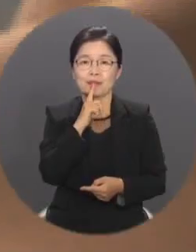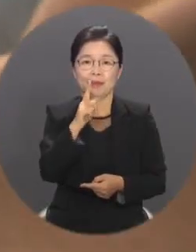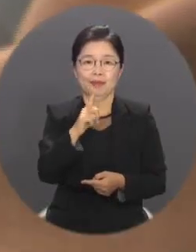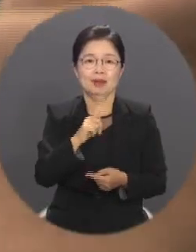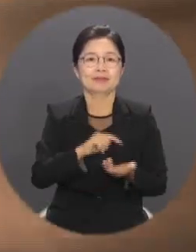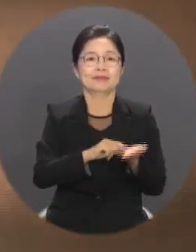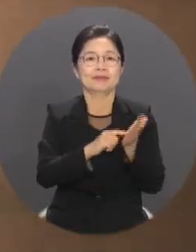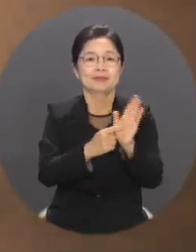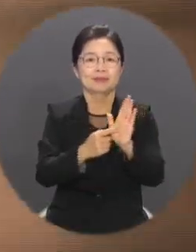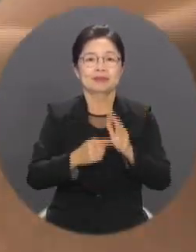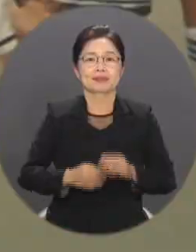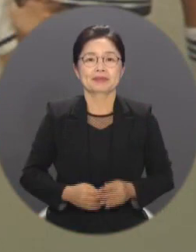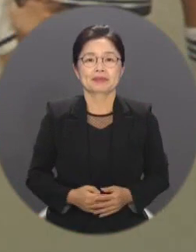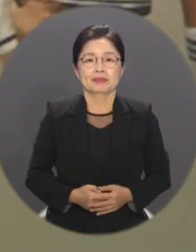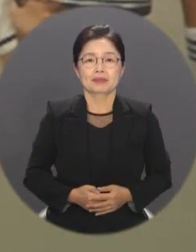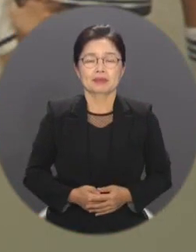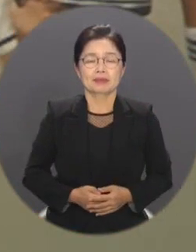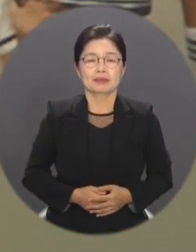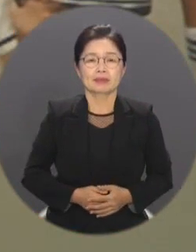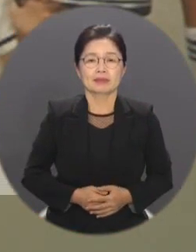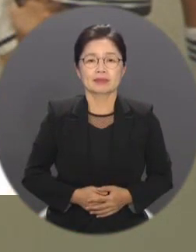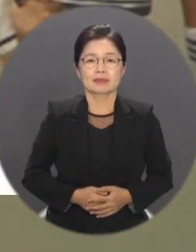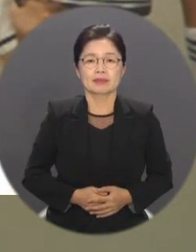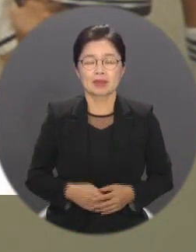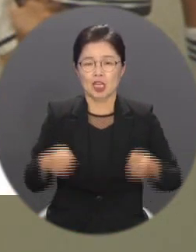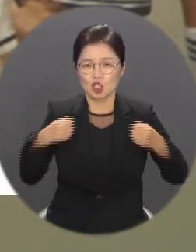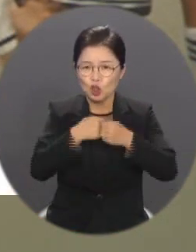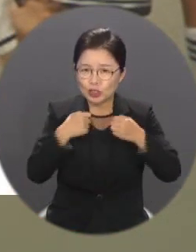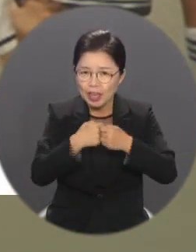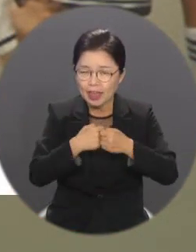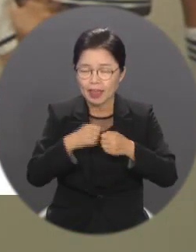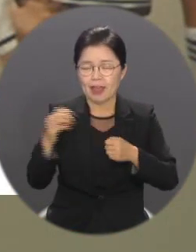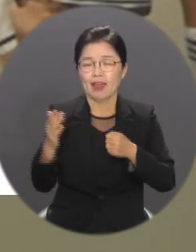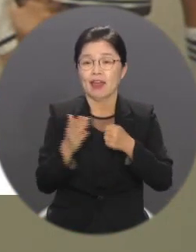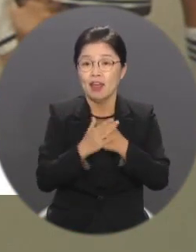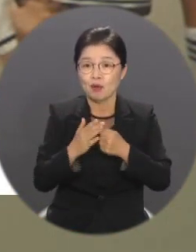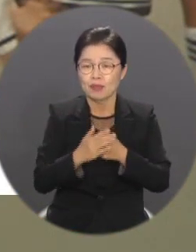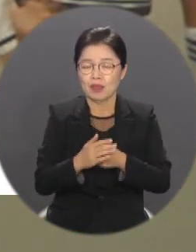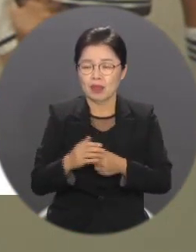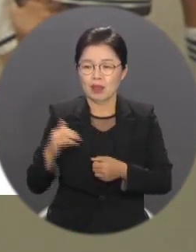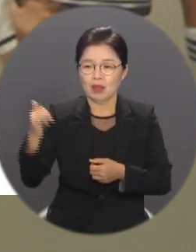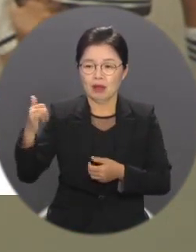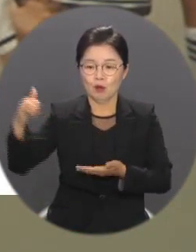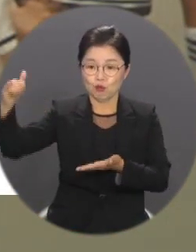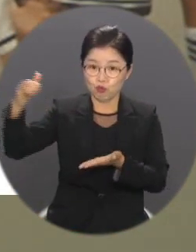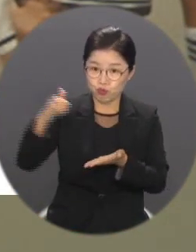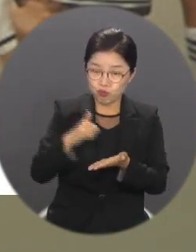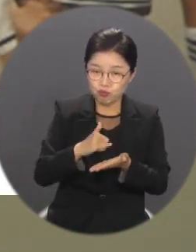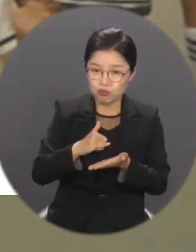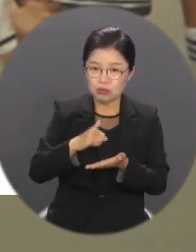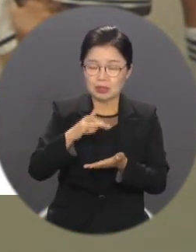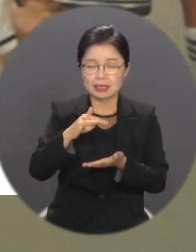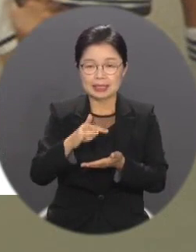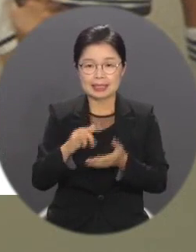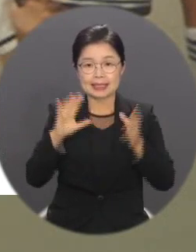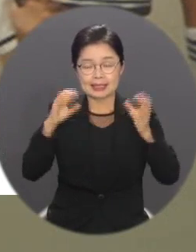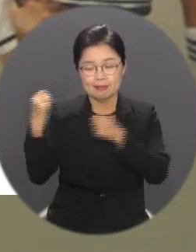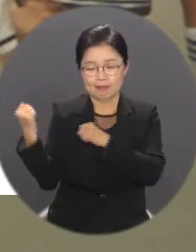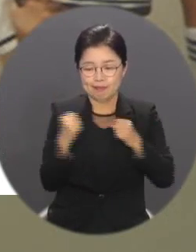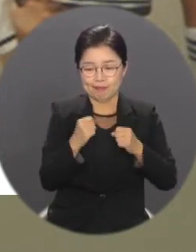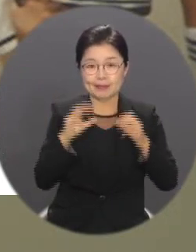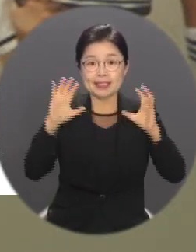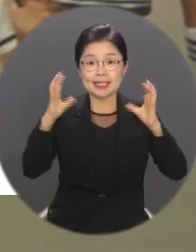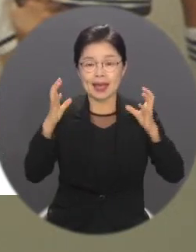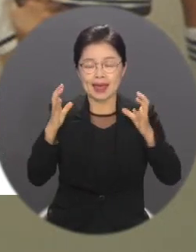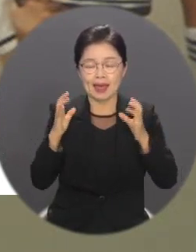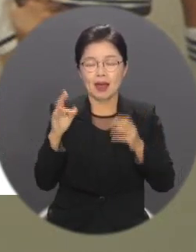뉴스 2명 차입니다 전쟁을 피해 한국으로 우크라이나 난민 아동들이 합창으로 아픔을 치유하고